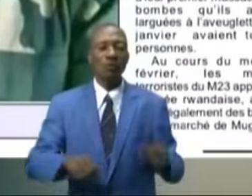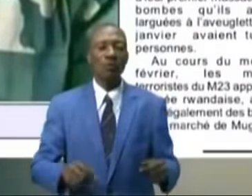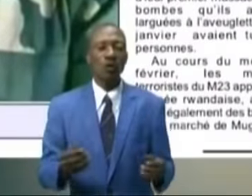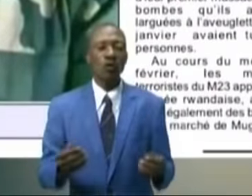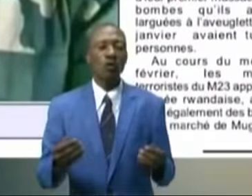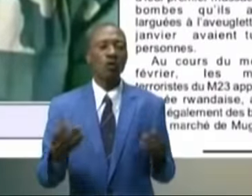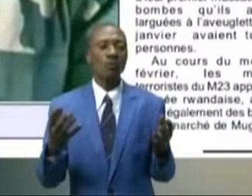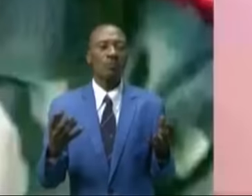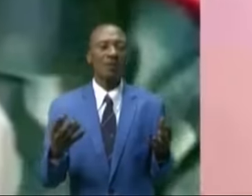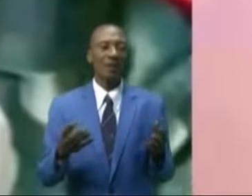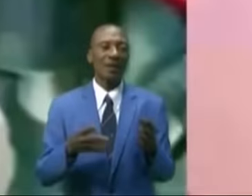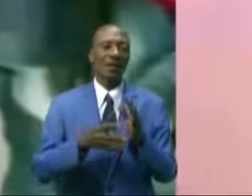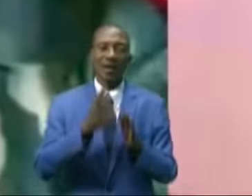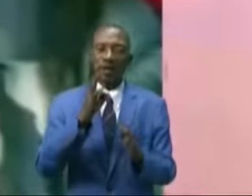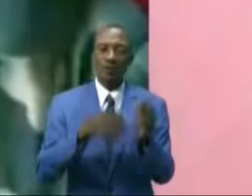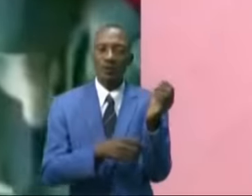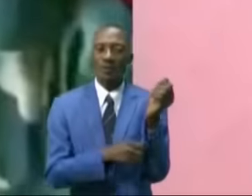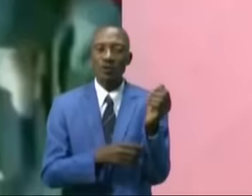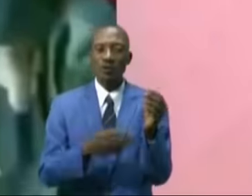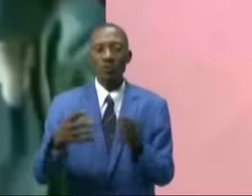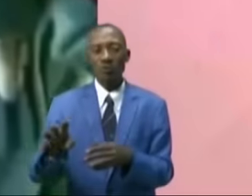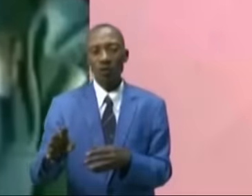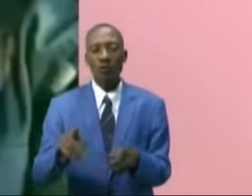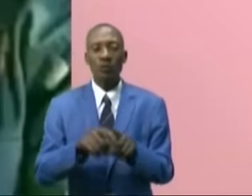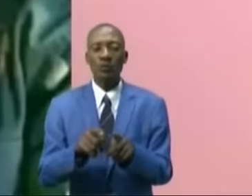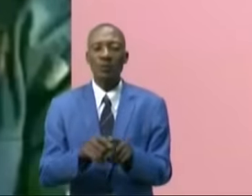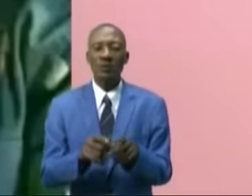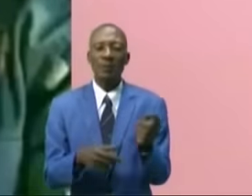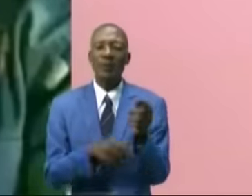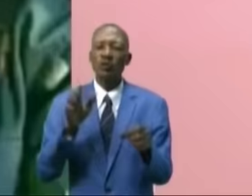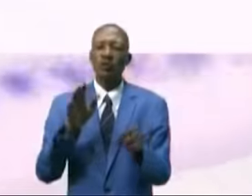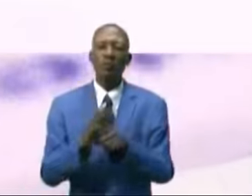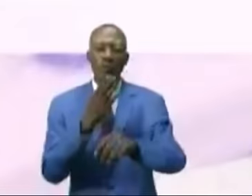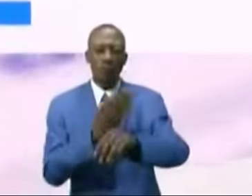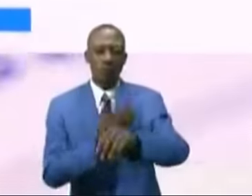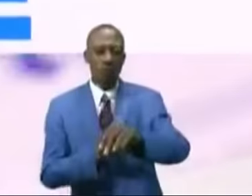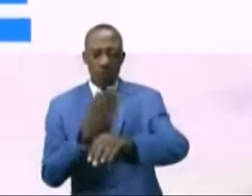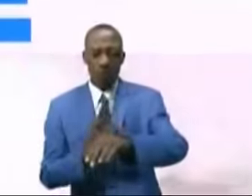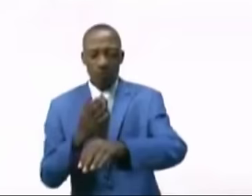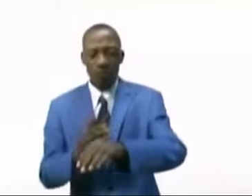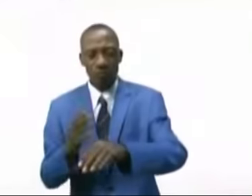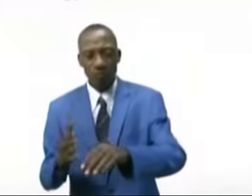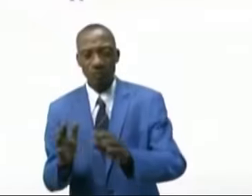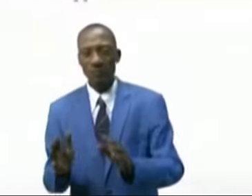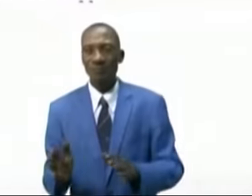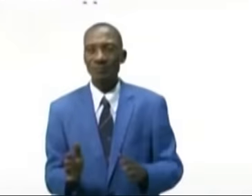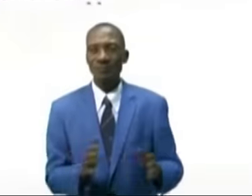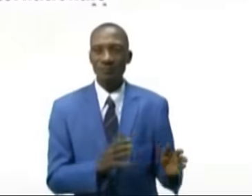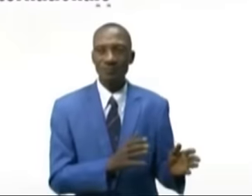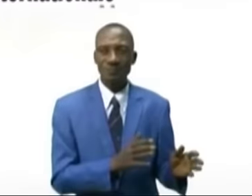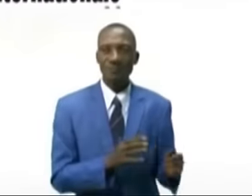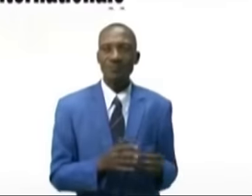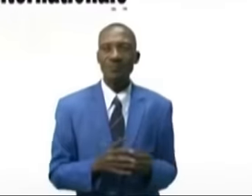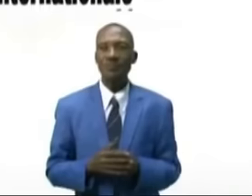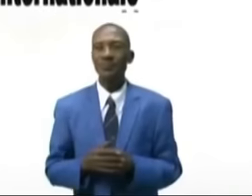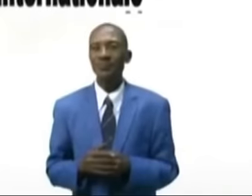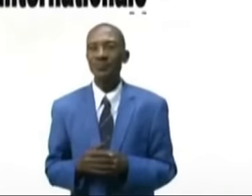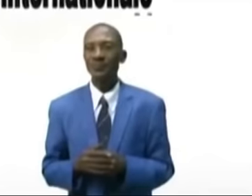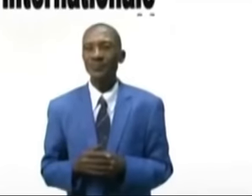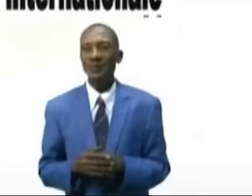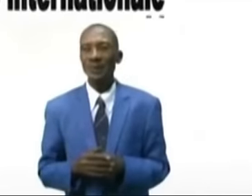pourrait encore évoluer selon le chef de l'exécutif provincial du Nord Kivu. Carnage au camp de